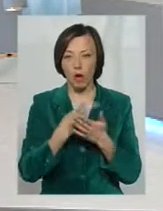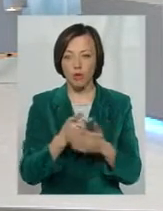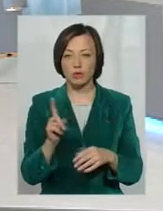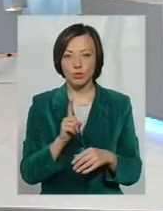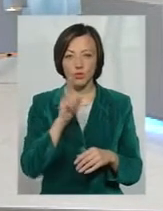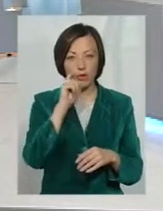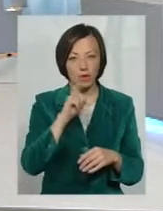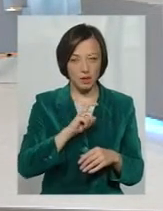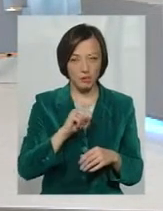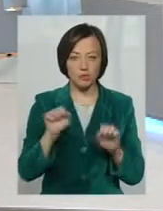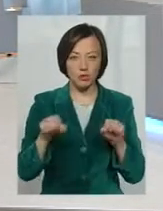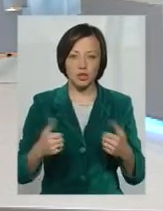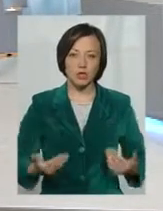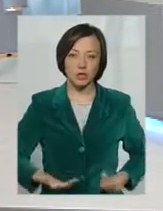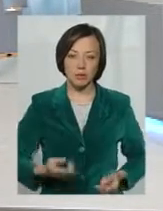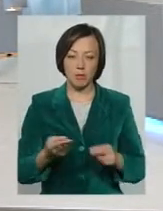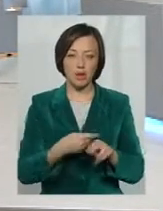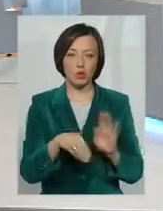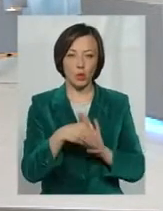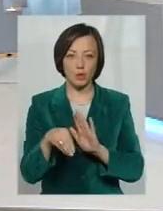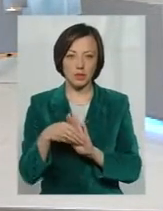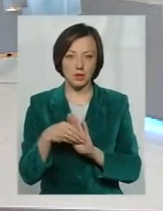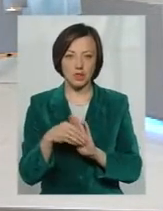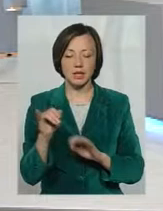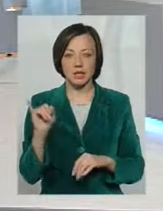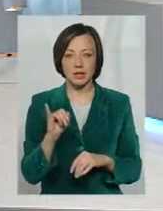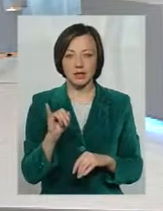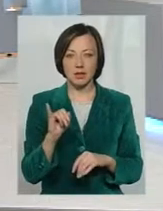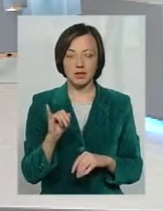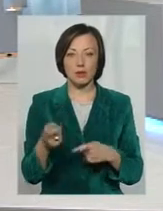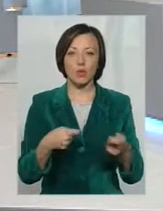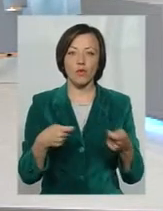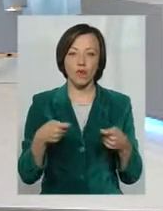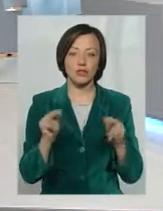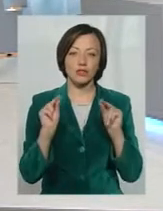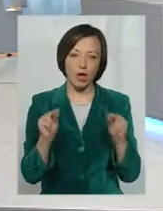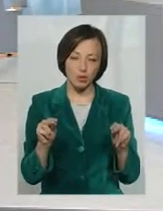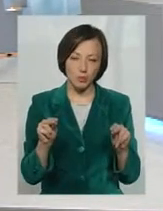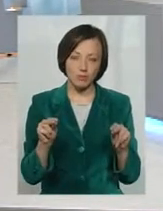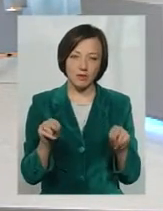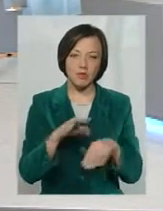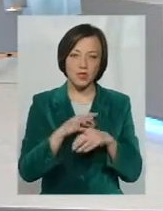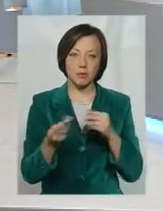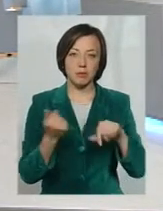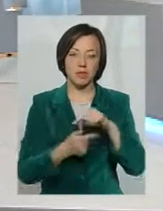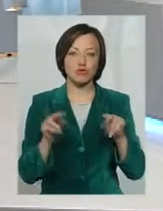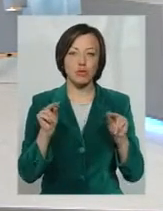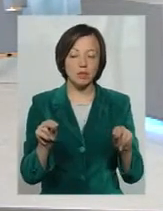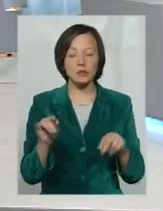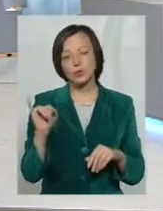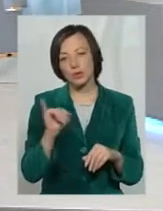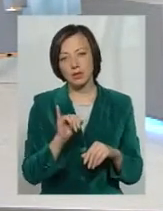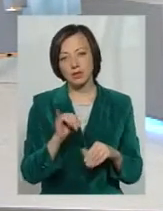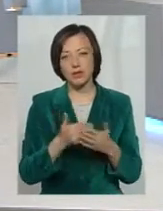і в Україні можна жити без корупції, так, і торгувати чесно, вести бізнес чесно, і